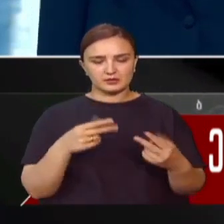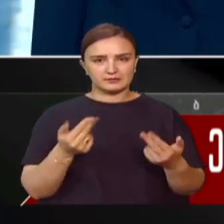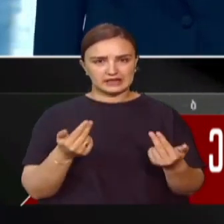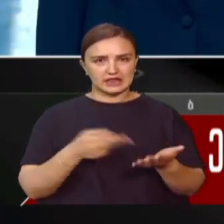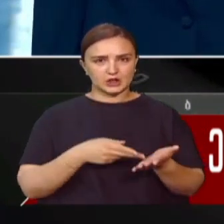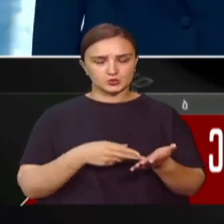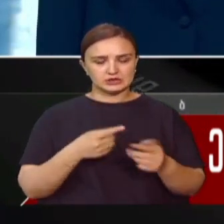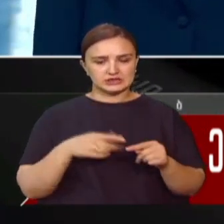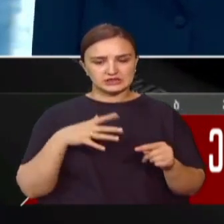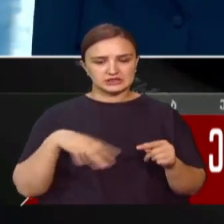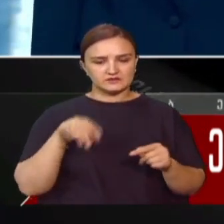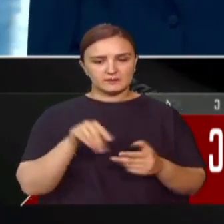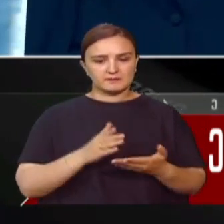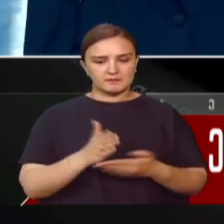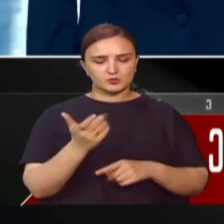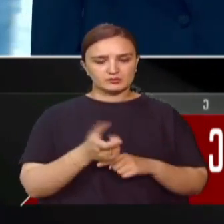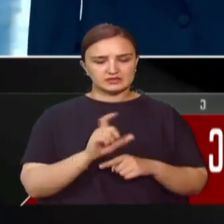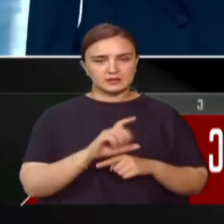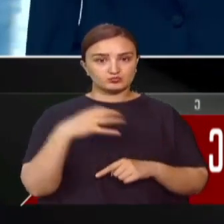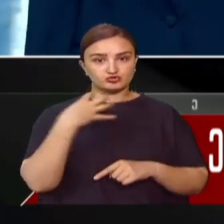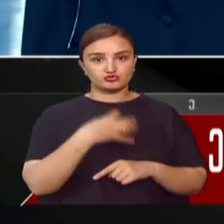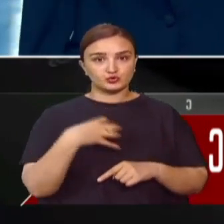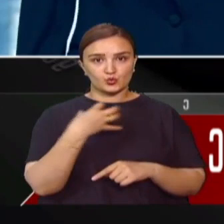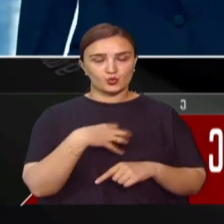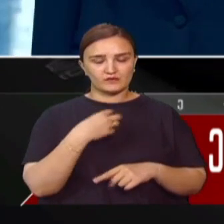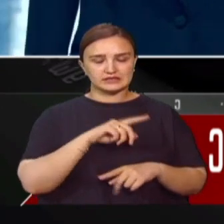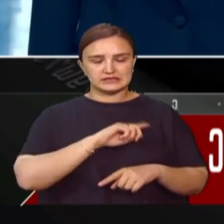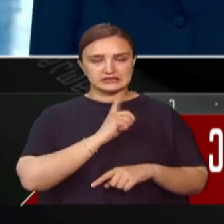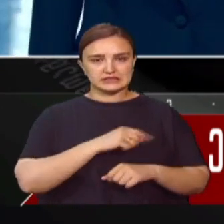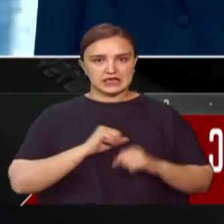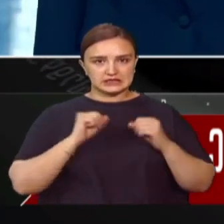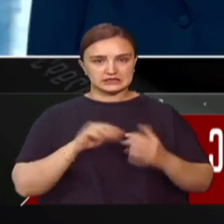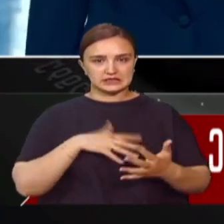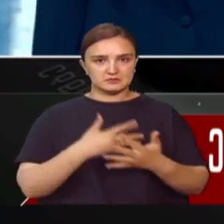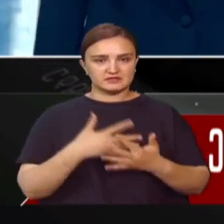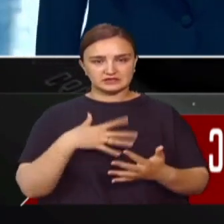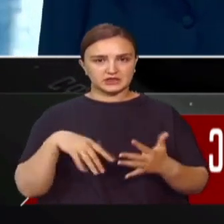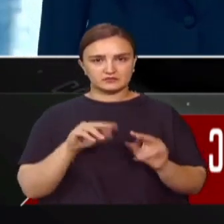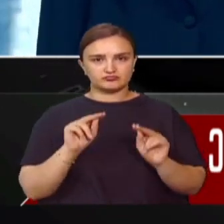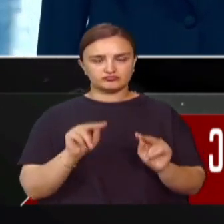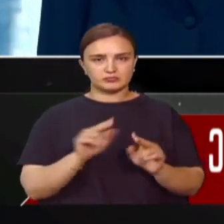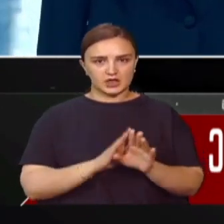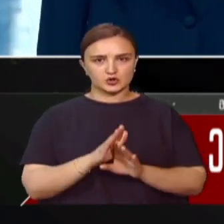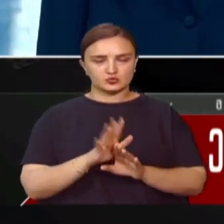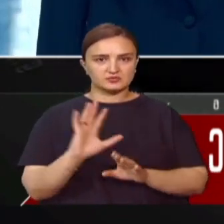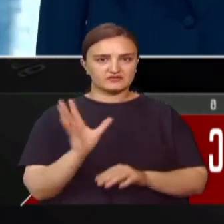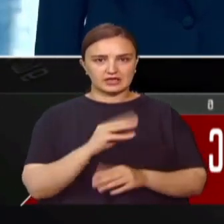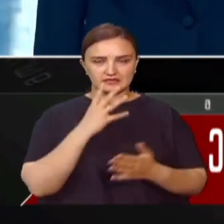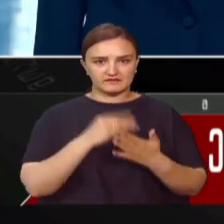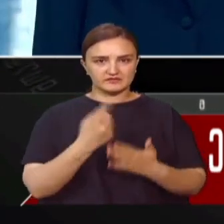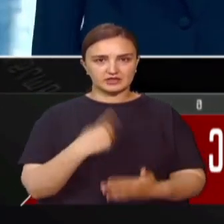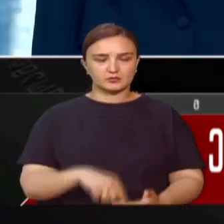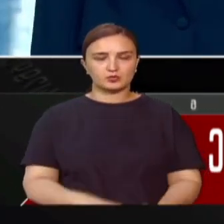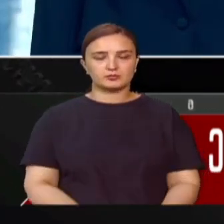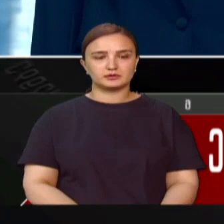რომ საქართველომ ამ მიმართულებით ძალიან მნიშვნელოვანი ძალისხმევა გაიღო და საქართველო პირნათლად ასრულებს ყველა ნაკის